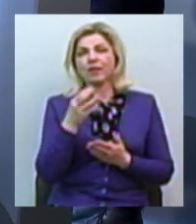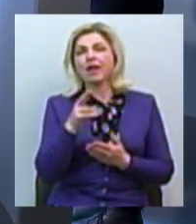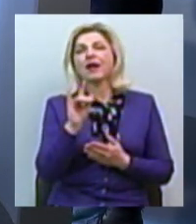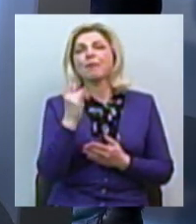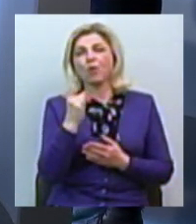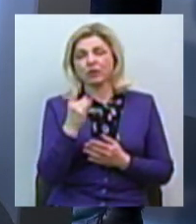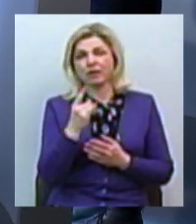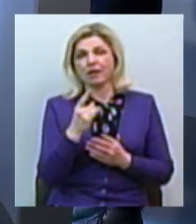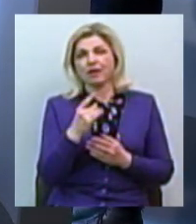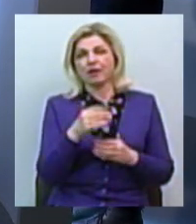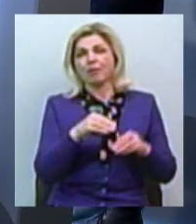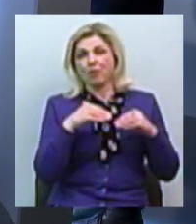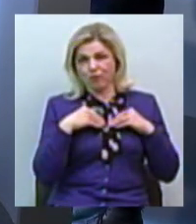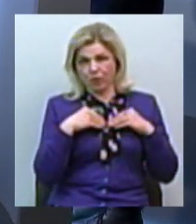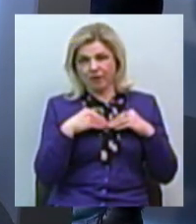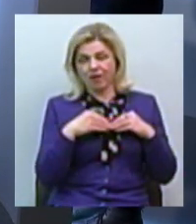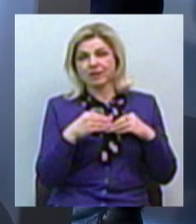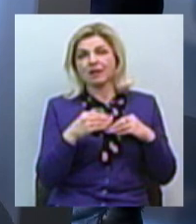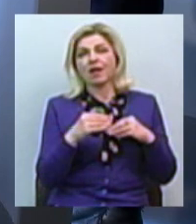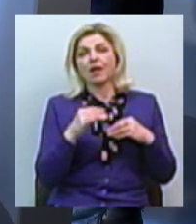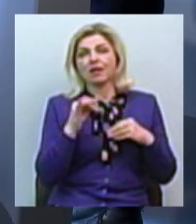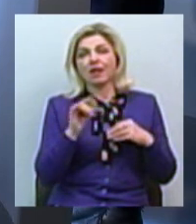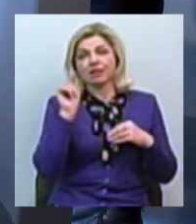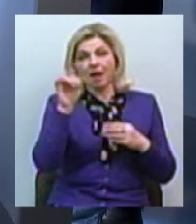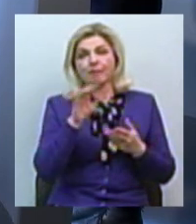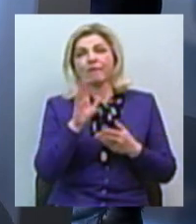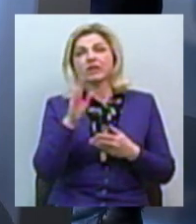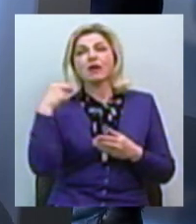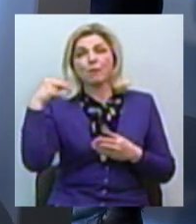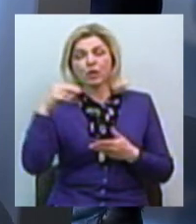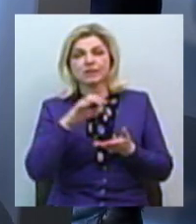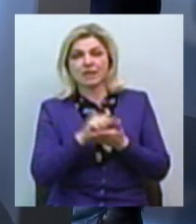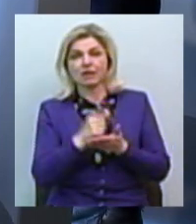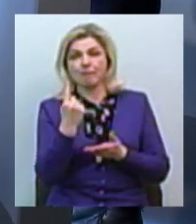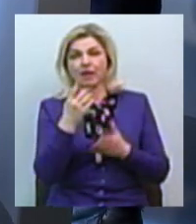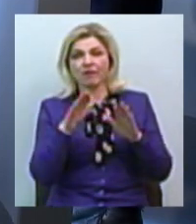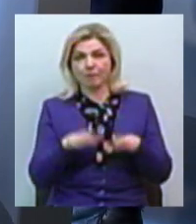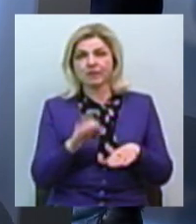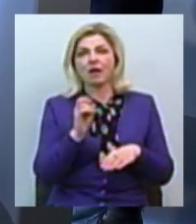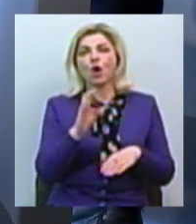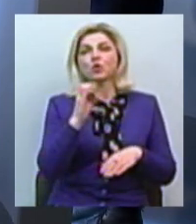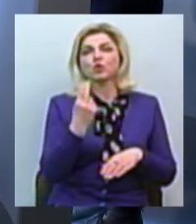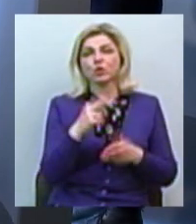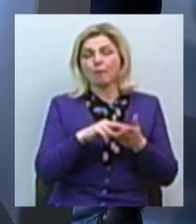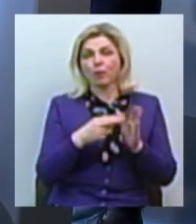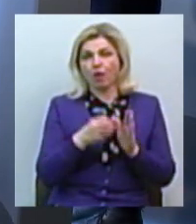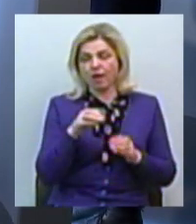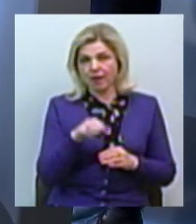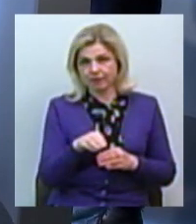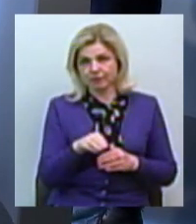згадали Запорізький стартап-фест, і вони там зайняли перше місце як соціальний проєкт, ну, тобто, який має